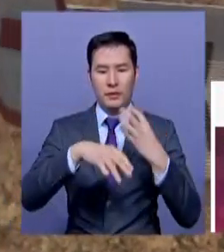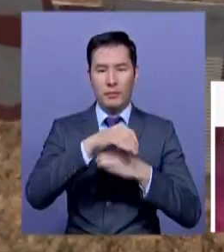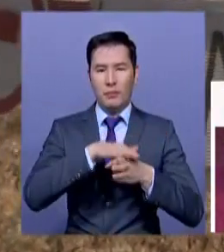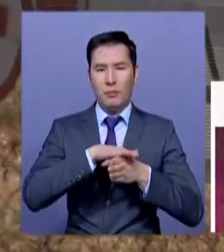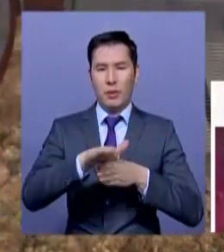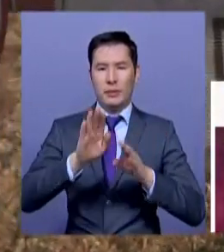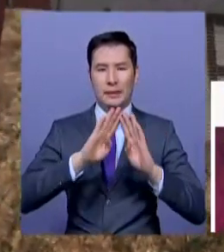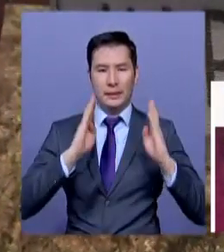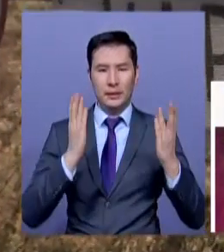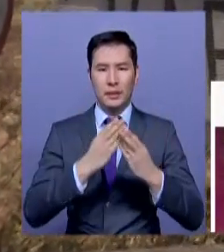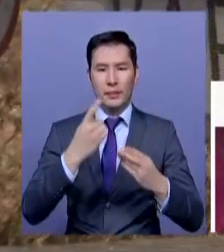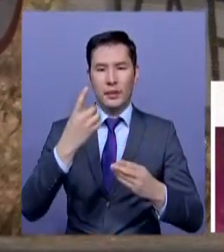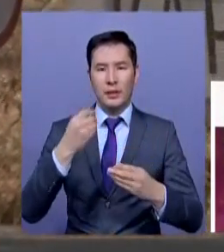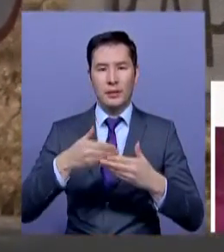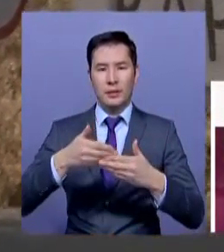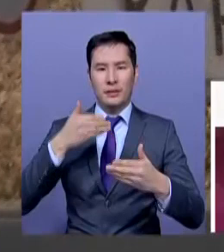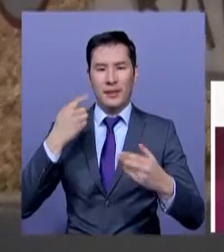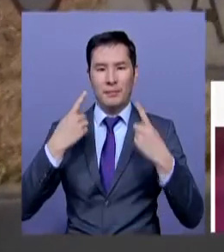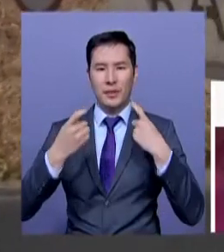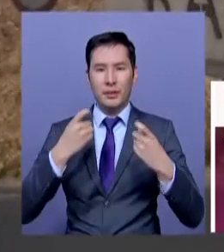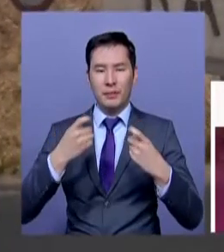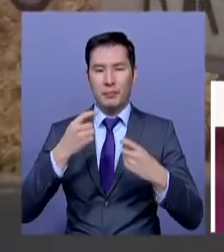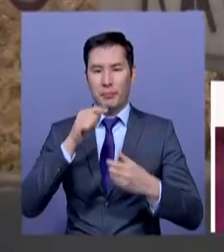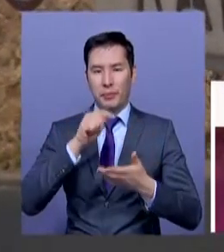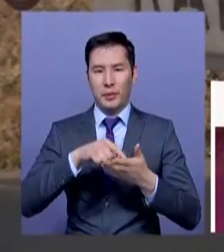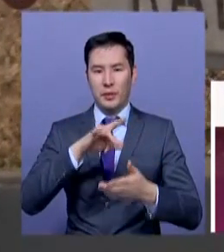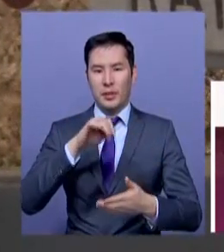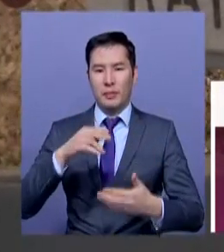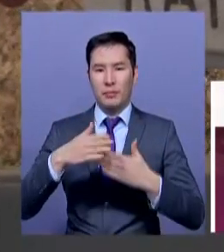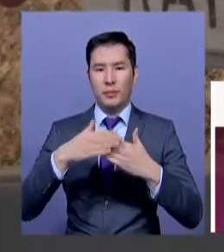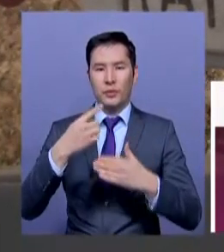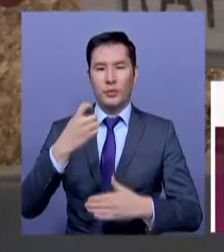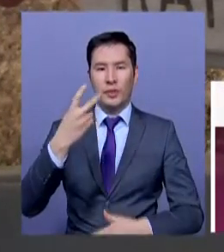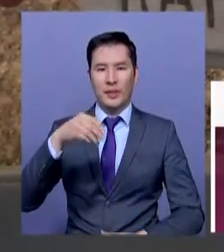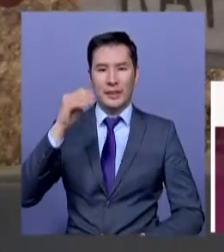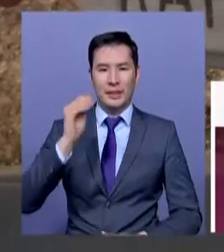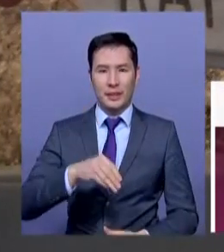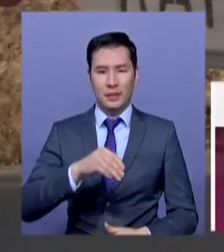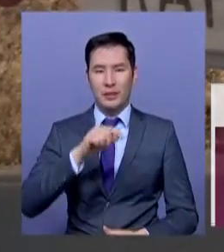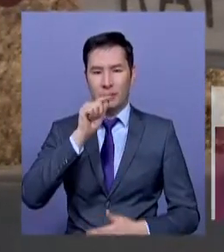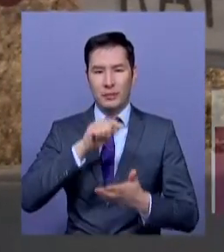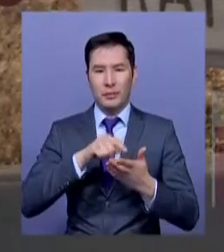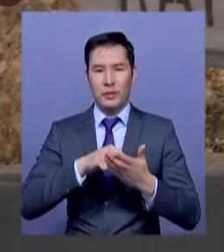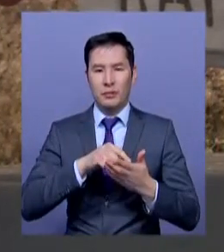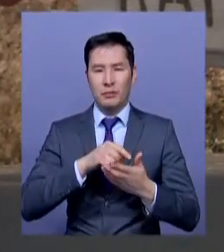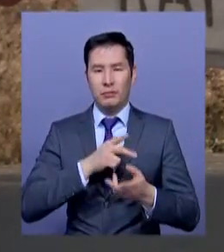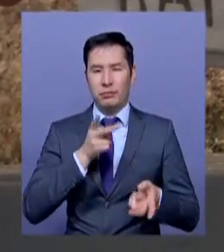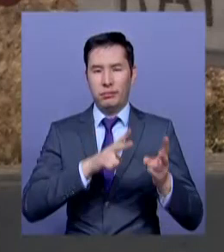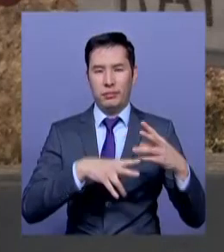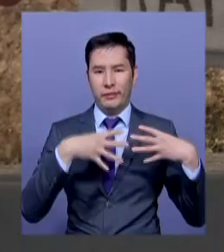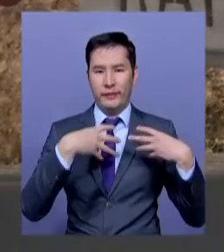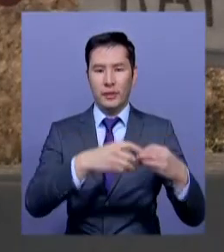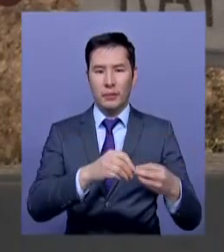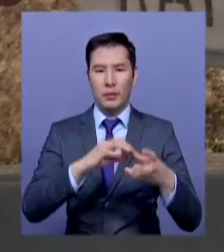жабылған. Осыдан бір күн бұрынғы ақпарат бойынша құс тұмауынан 120 мың құстың өлгені анықталса, қазір ол